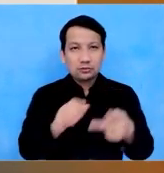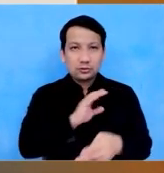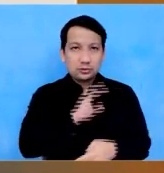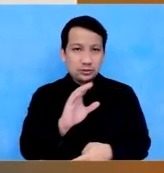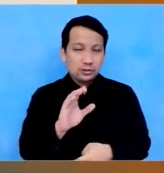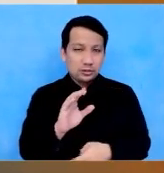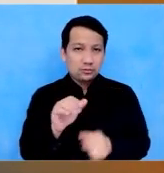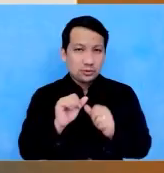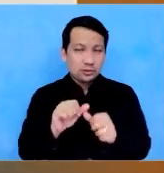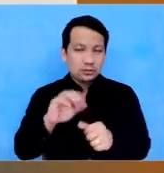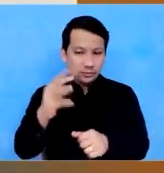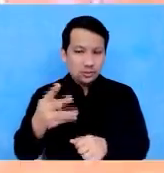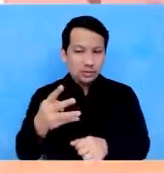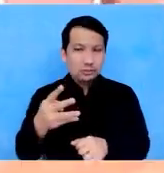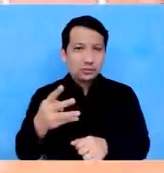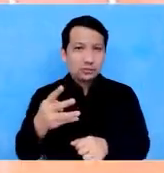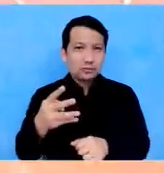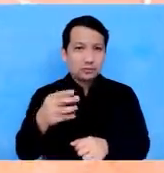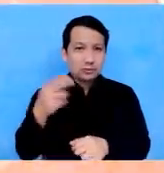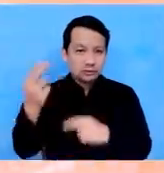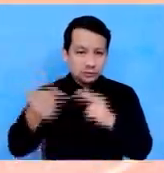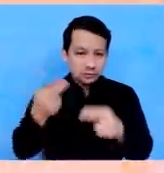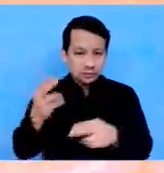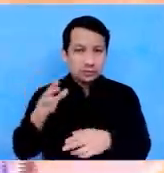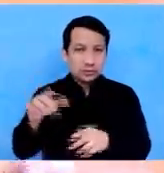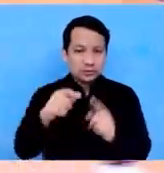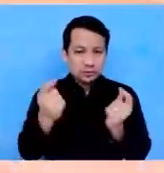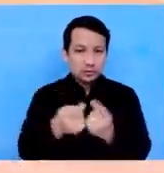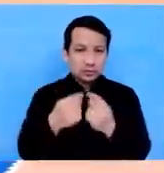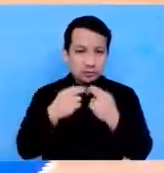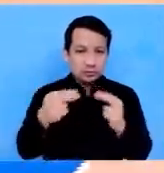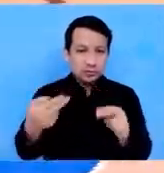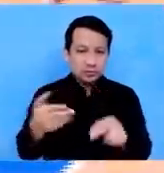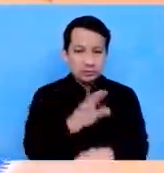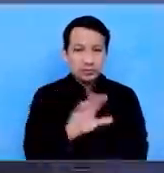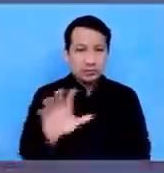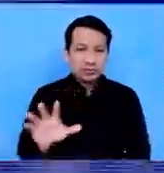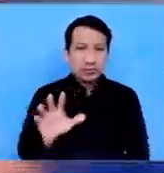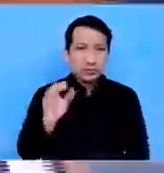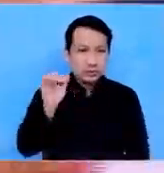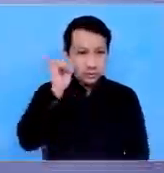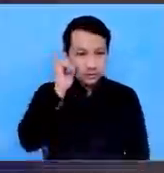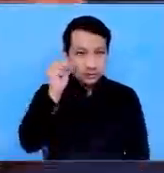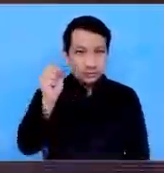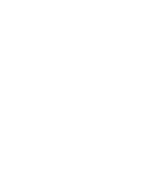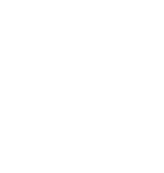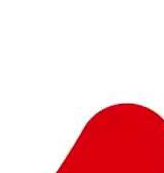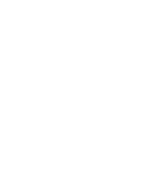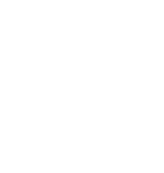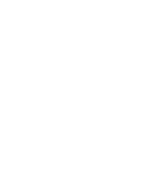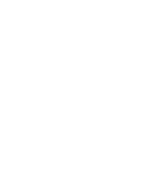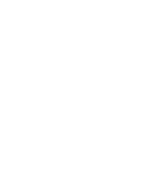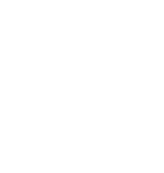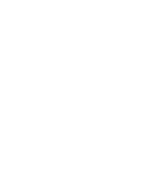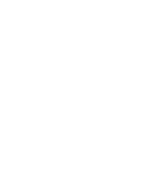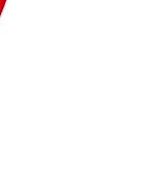at 4 sa kasaysayan ng team. Nagbabalita mula sa Frontline, Ian Suyu, News 5.